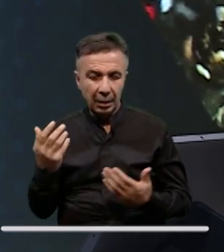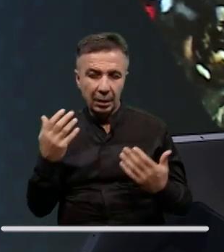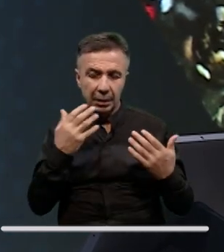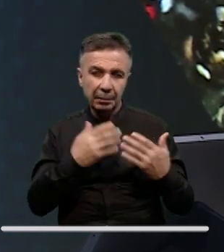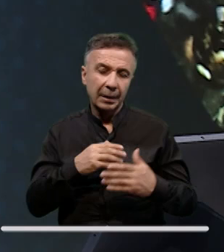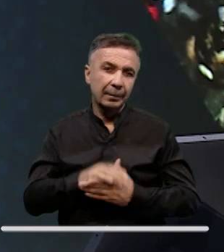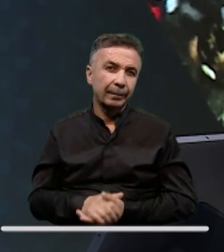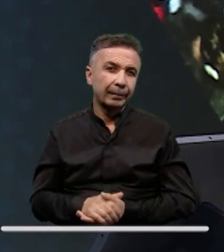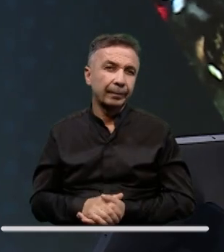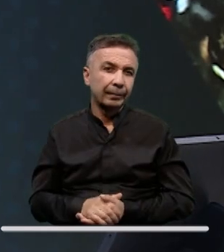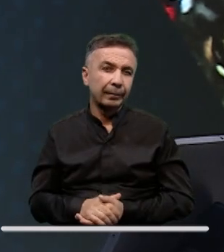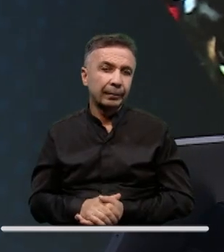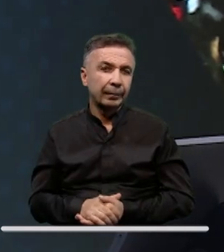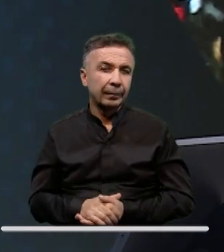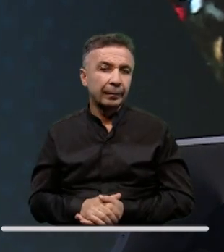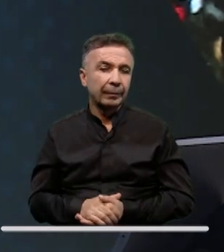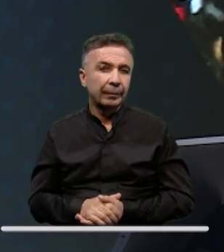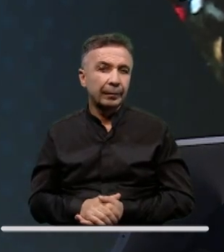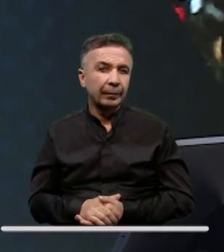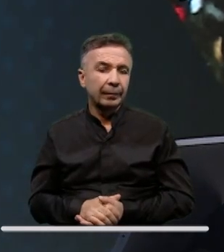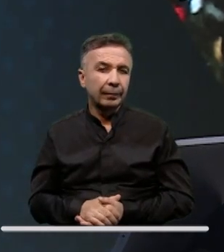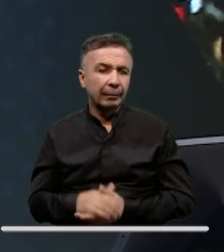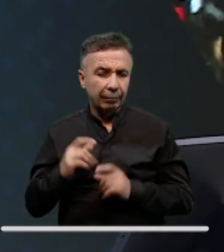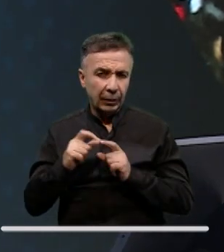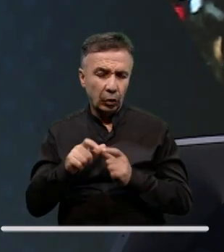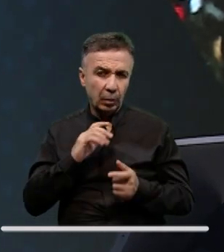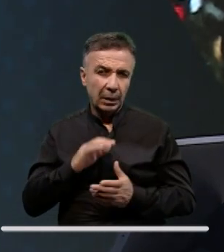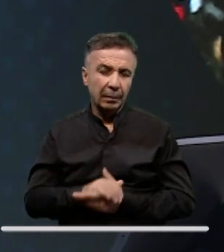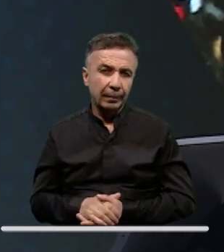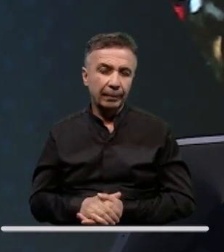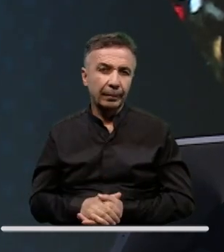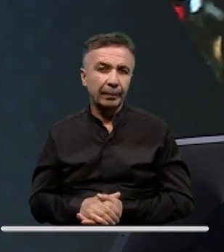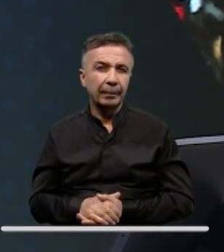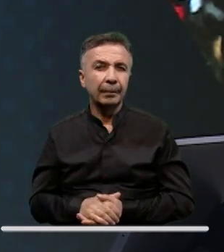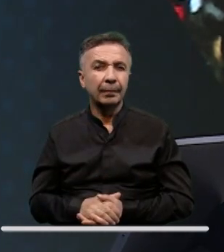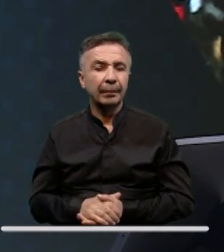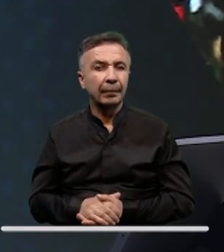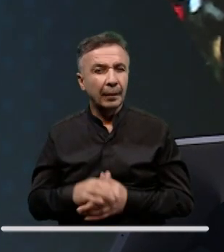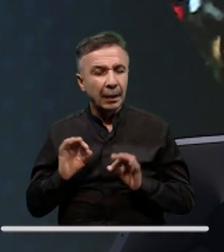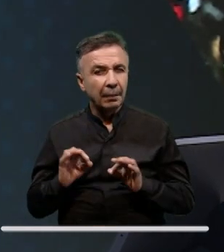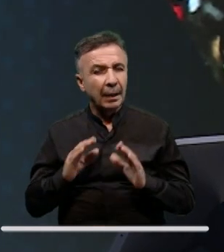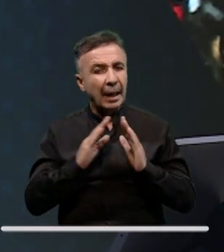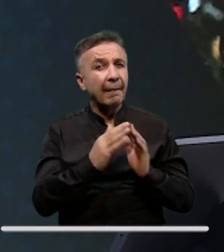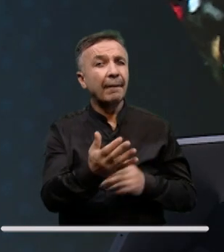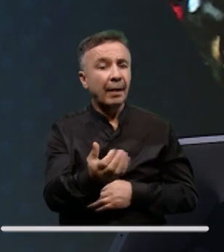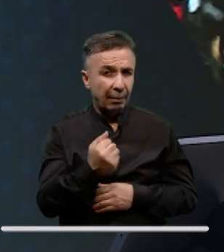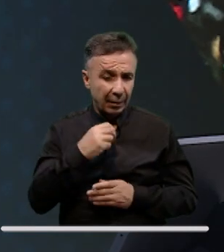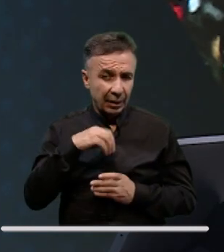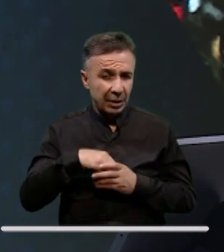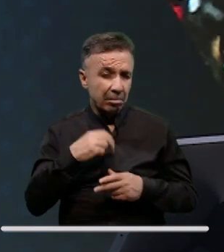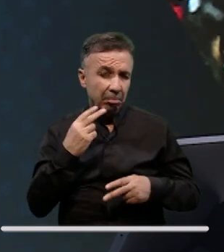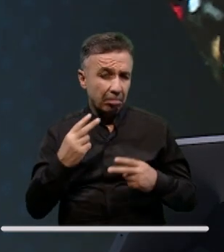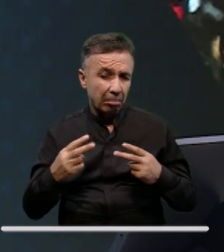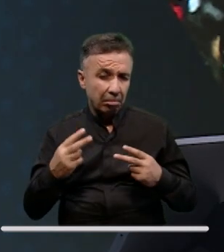ederiz hayırlı akşamlar Metin Bey Eee benim Hocama şöyle bir sorum olacak Buyurun Eee şimdi ev almak için bazı bankalar